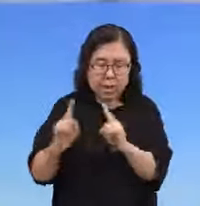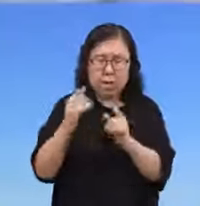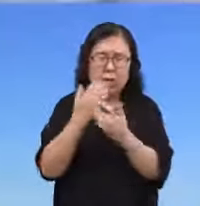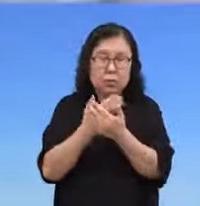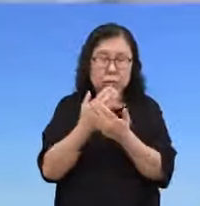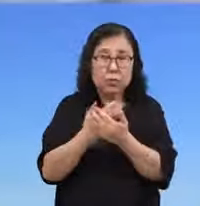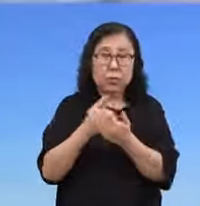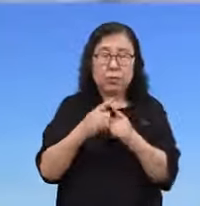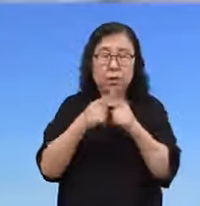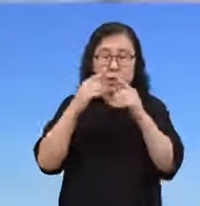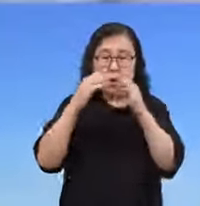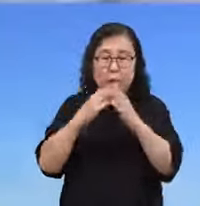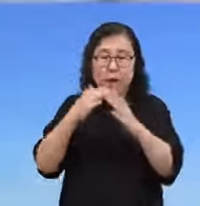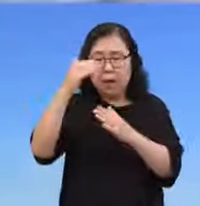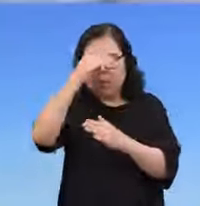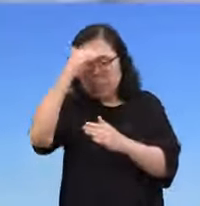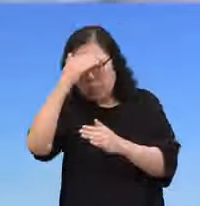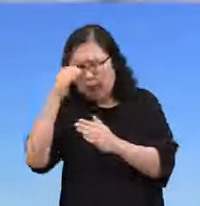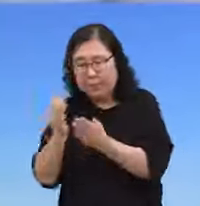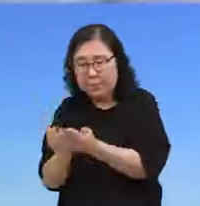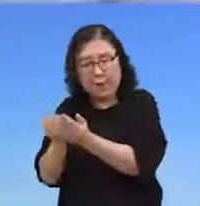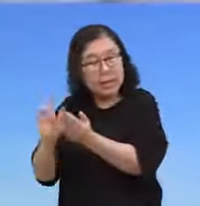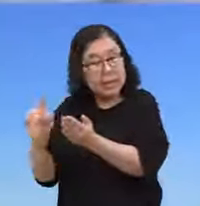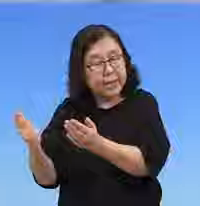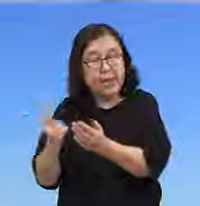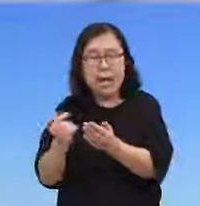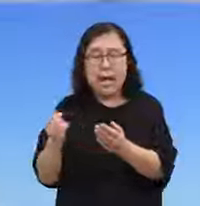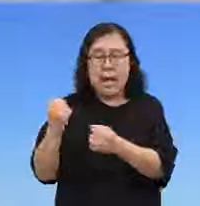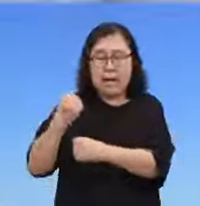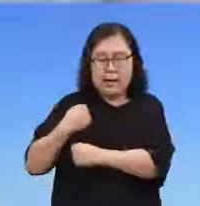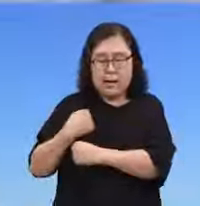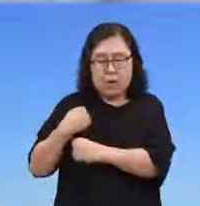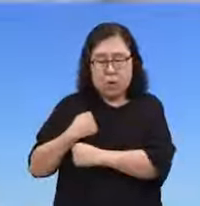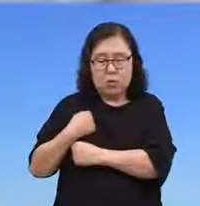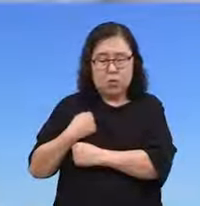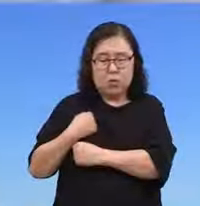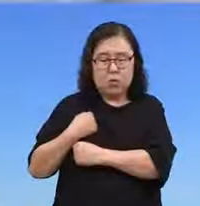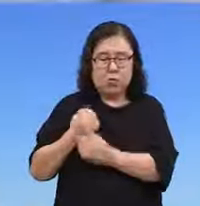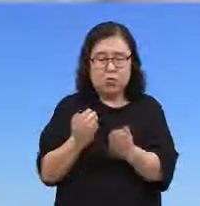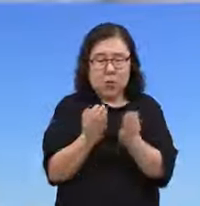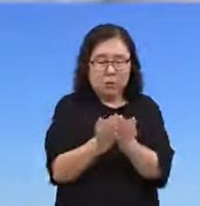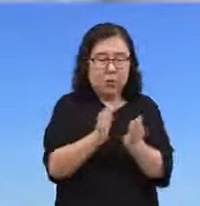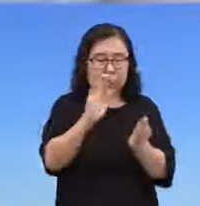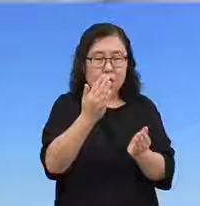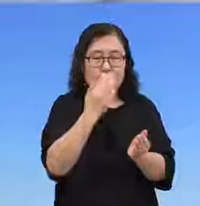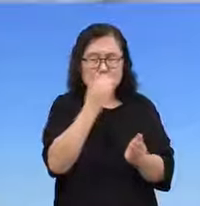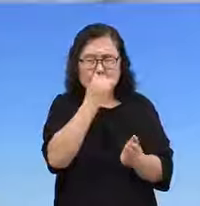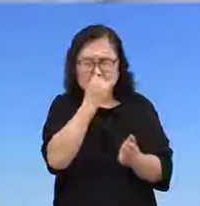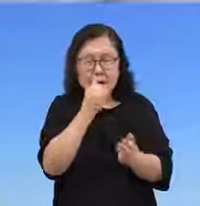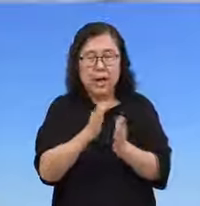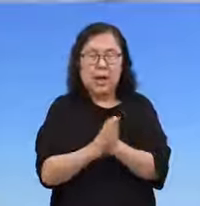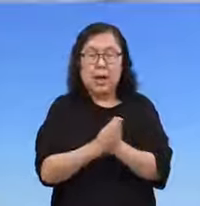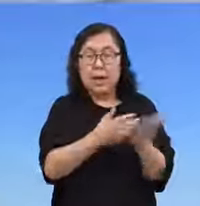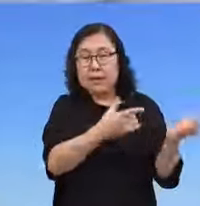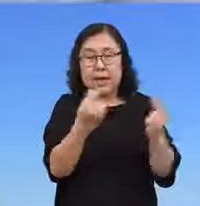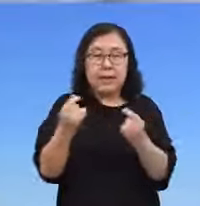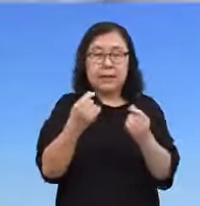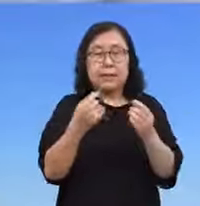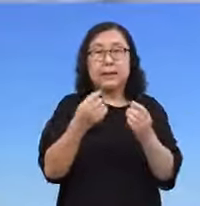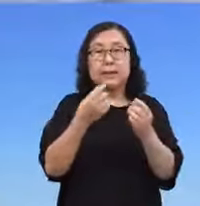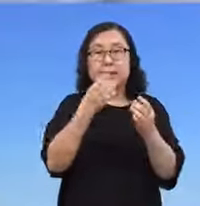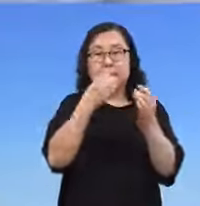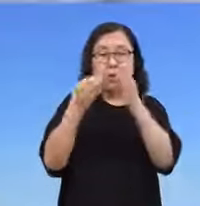살려주시고, 아버지, 오늘 우리 교회가 유람선이 아니라 전투함이 될 수 있도록 은혜 주시기를 원합니다. 우리 한 목소리로 통성으로